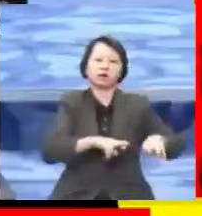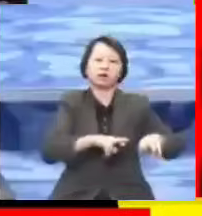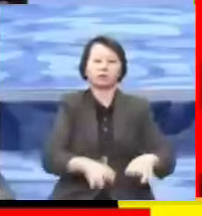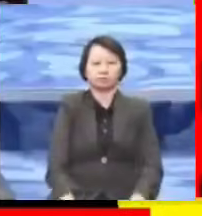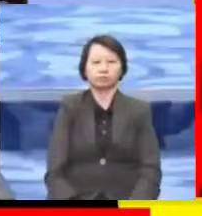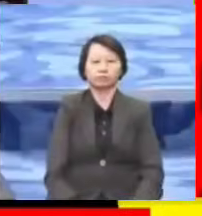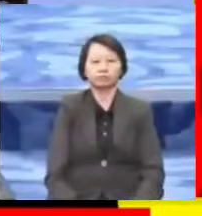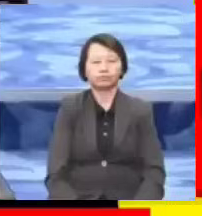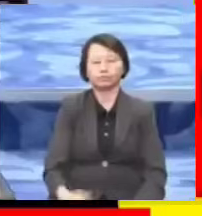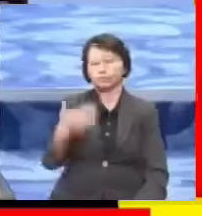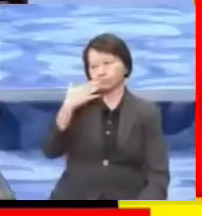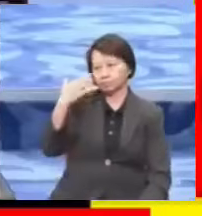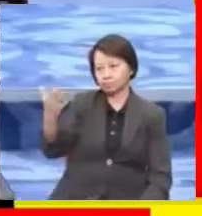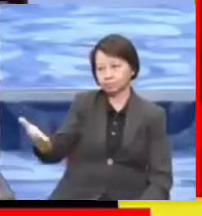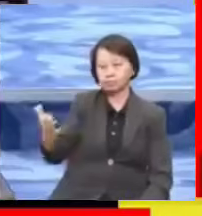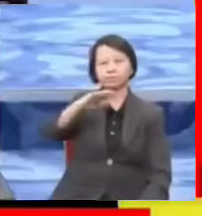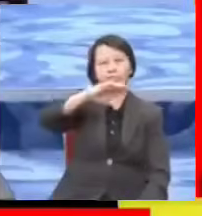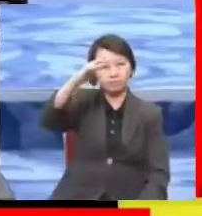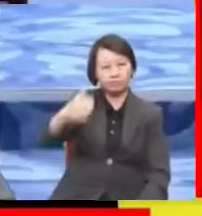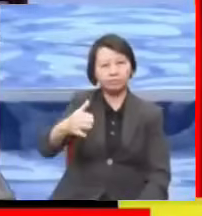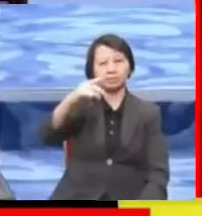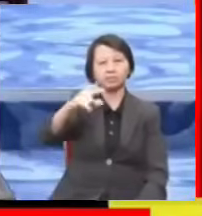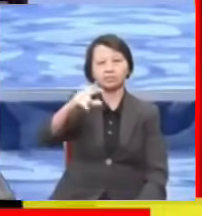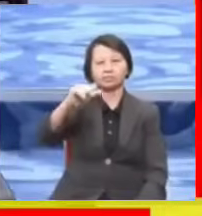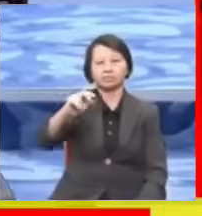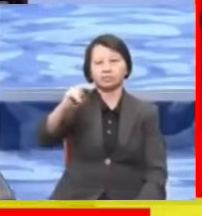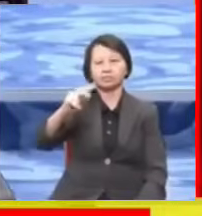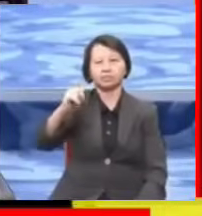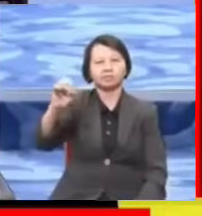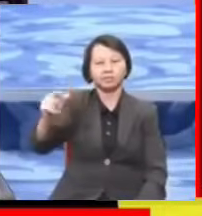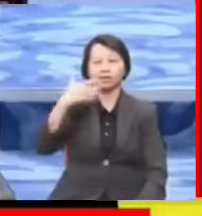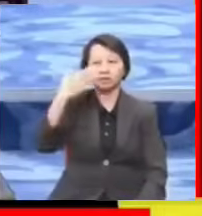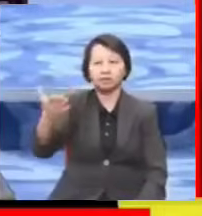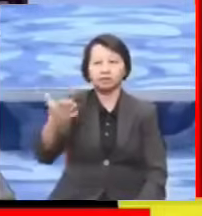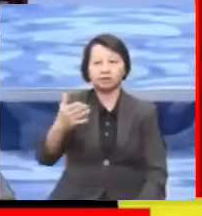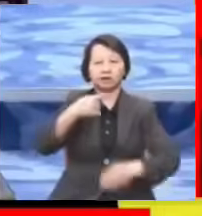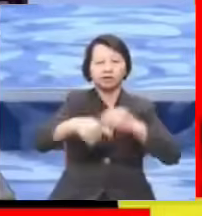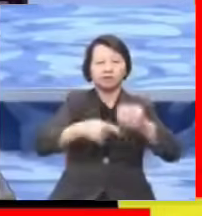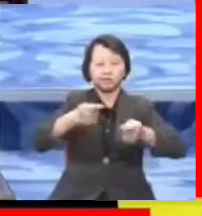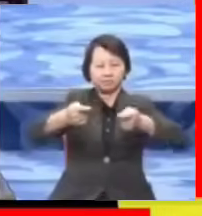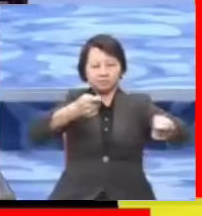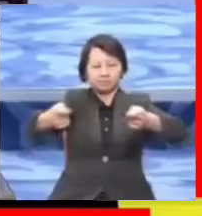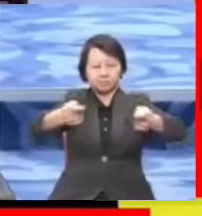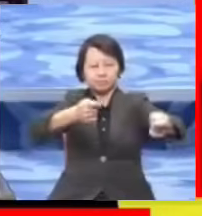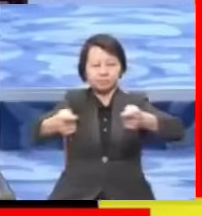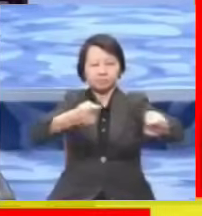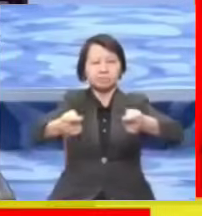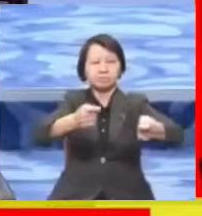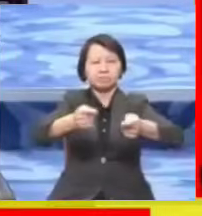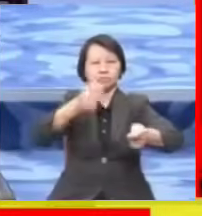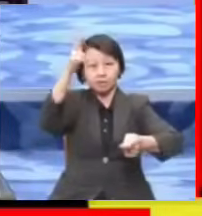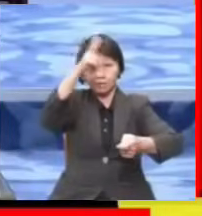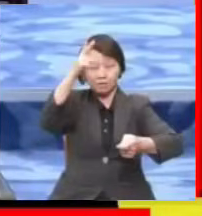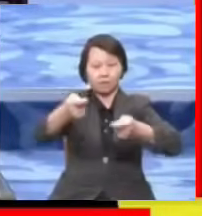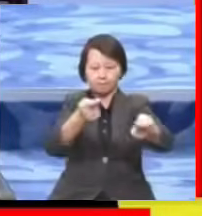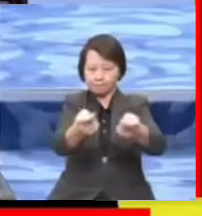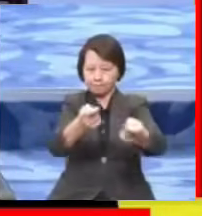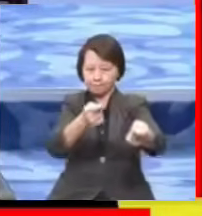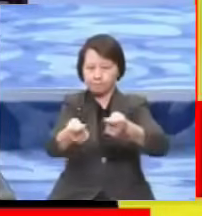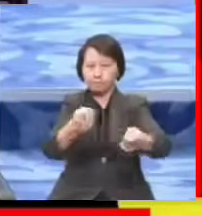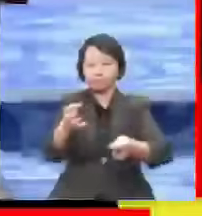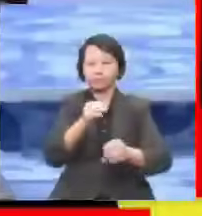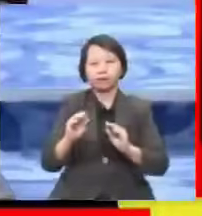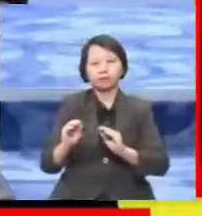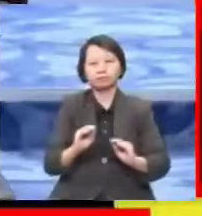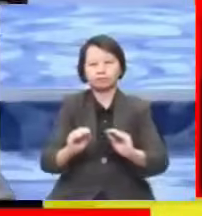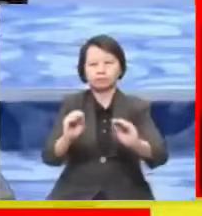Dan saya yang bertuah, terima kasih Bukit Gantang. Soal tata kelola dan